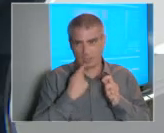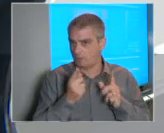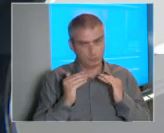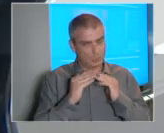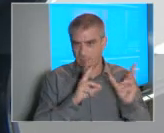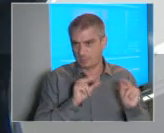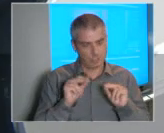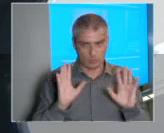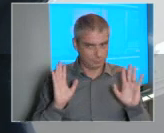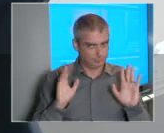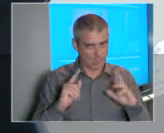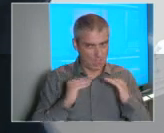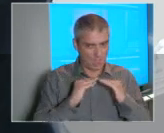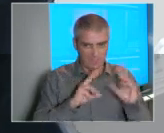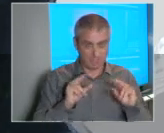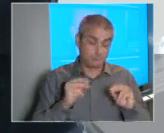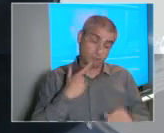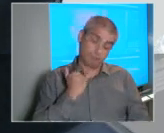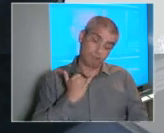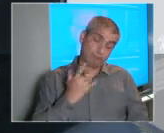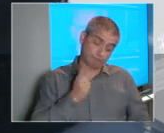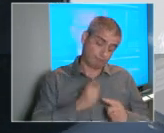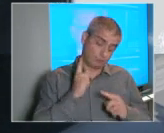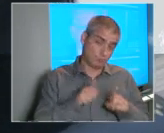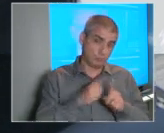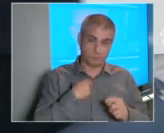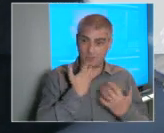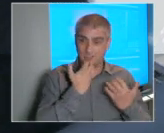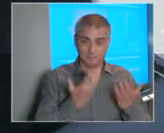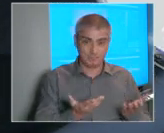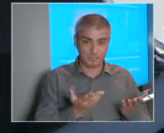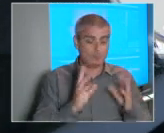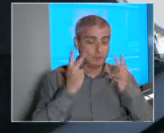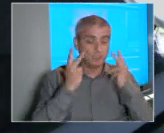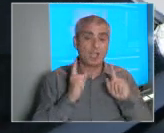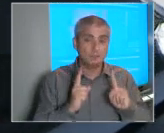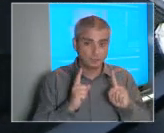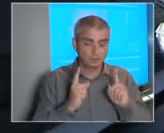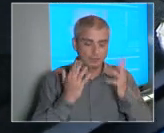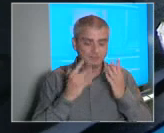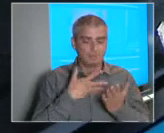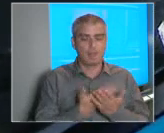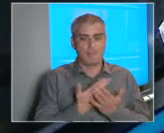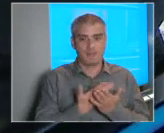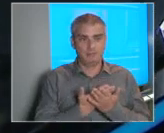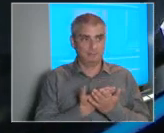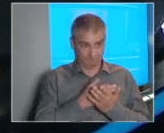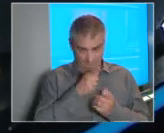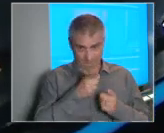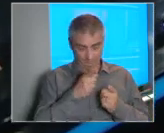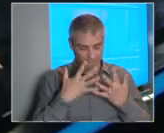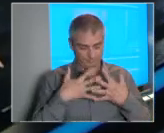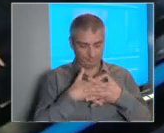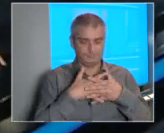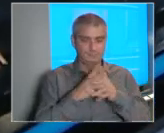טקו. זה לא טקו. נכון, בדיוק כמו שהסברתי, מה שחשוב זה מספר הממליצים, שזה